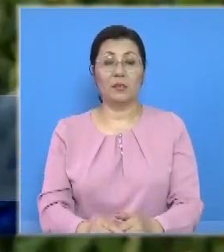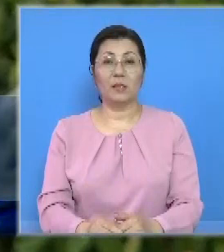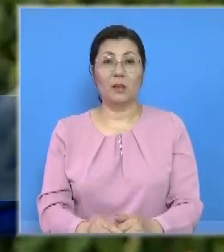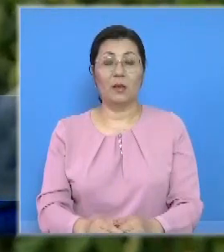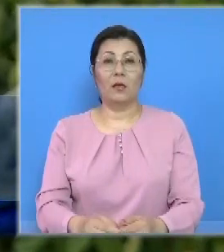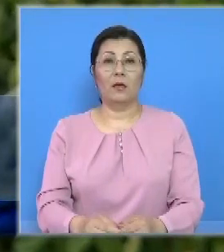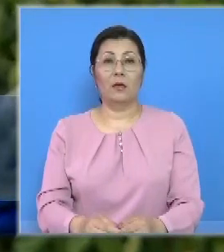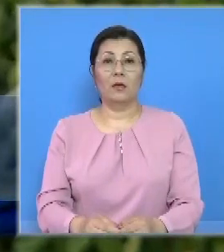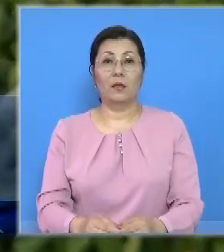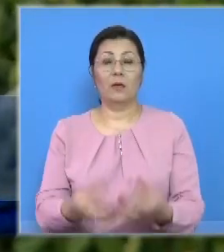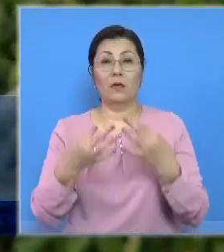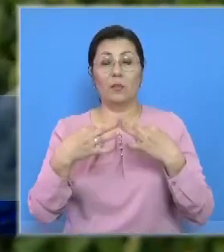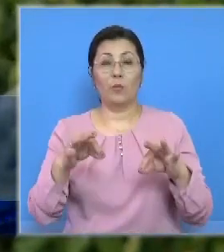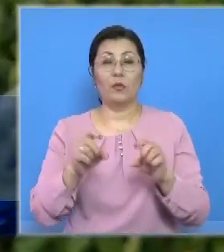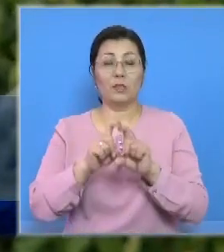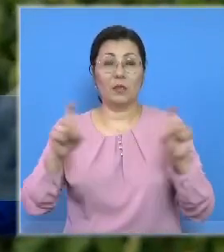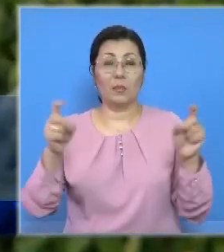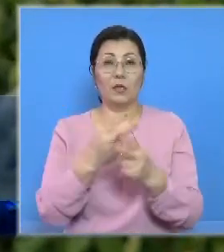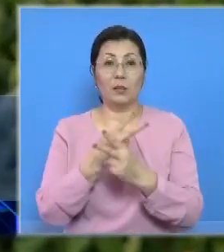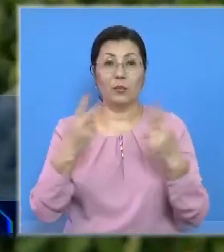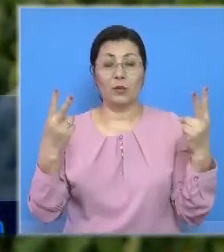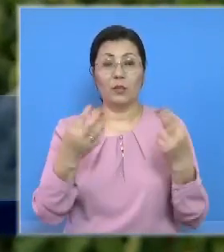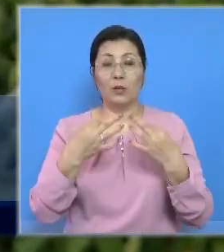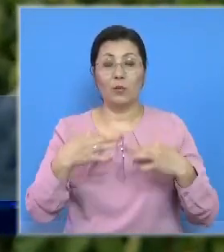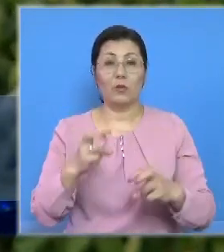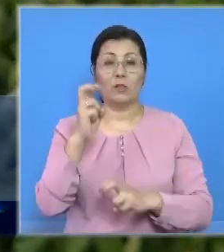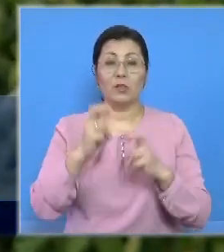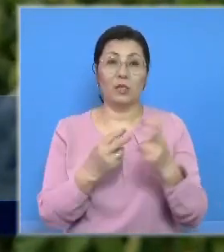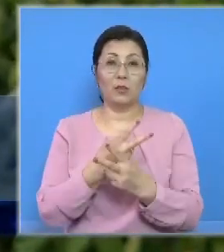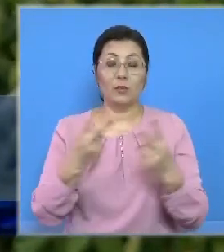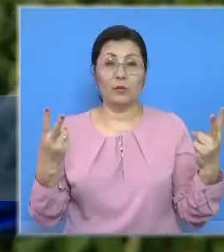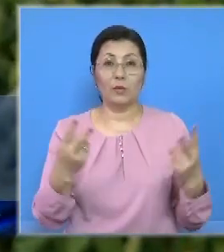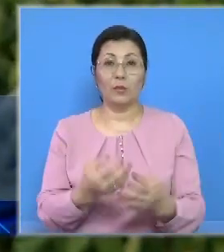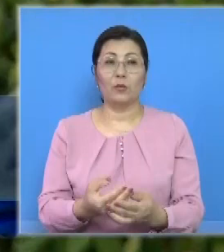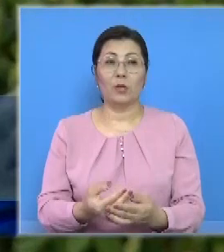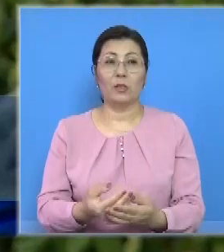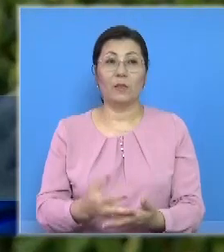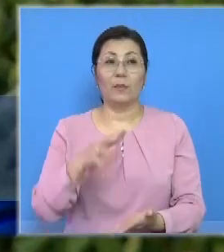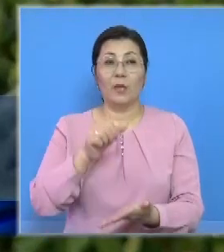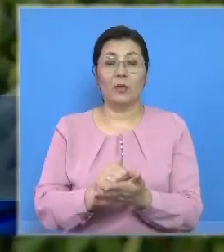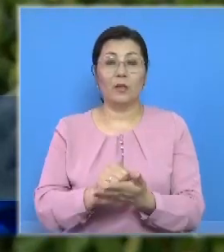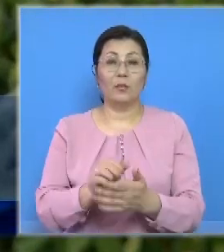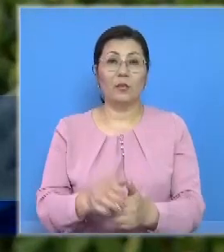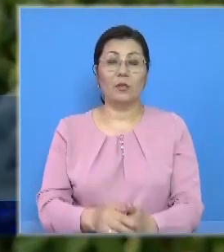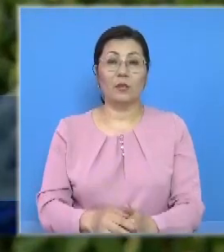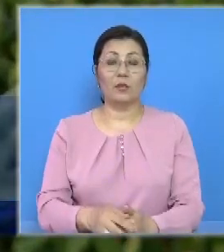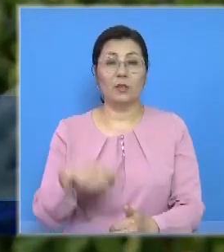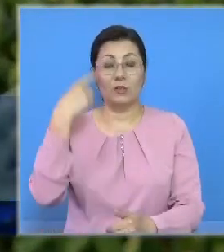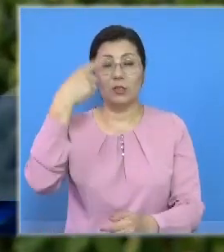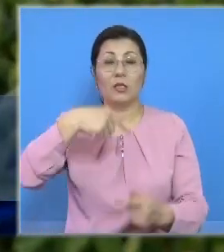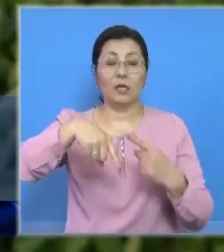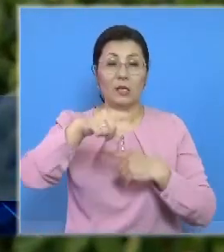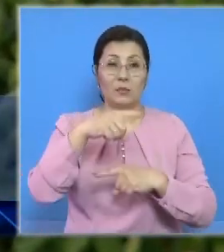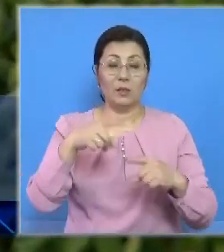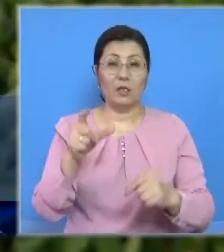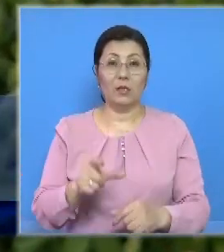бос ғимараттарды көрсетіп, бос цехтерді көрсетіп, соларды тарту. Тарту арқылы, жеке кәсіпкерлерді тарту арқылы